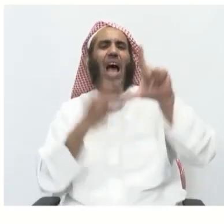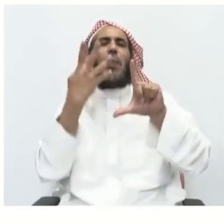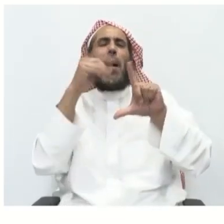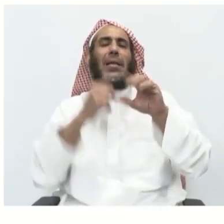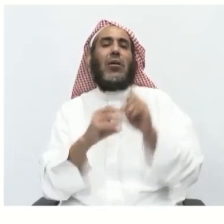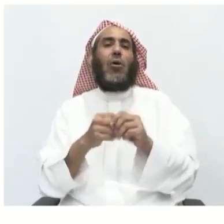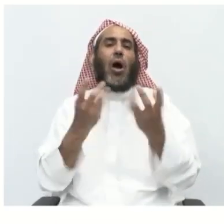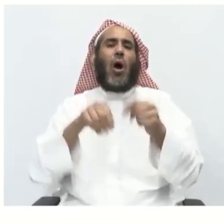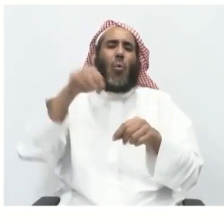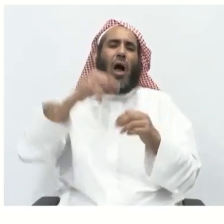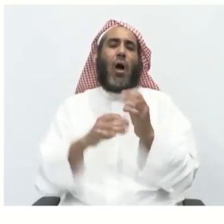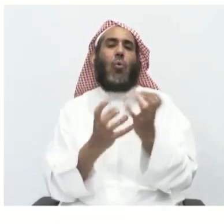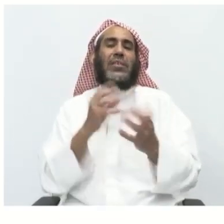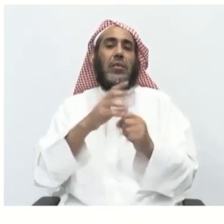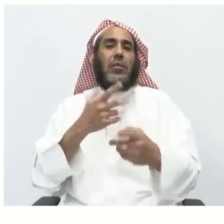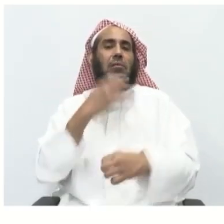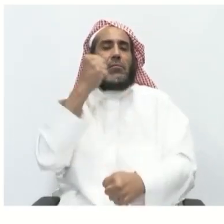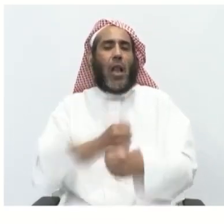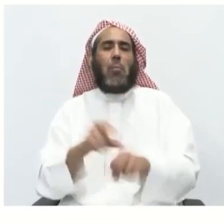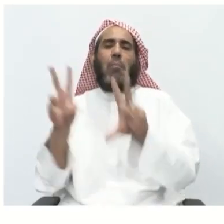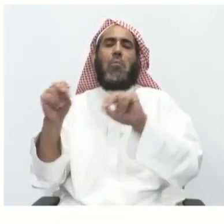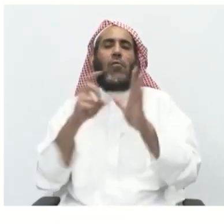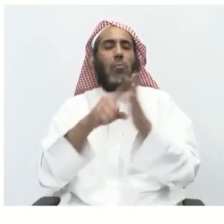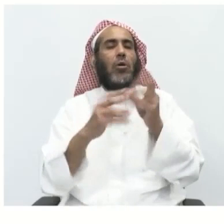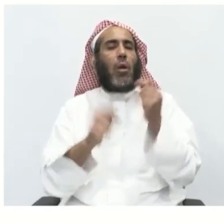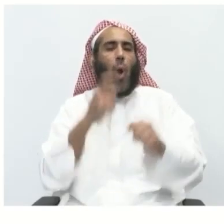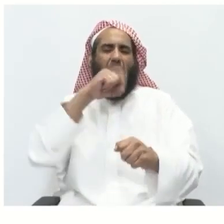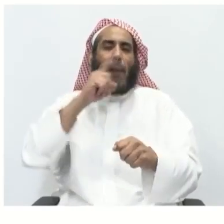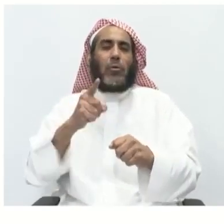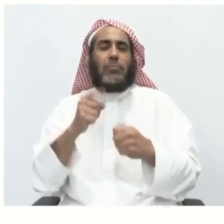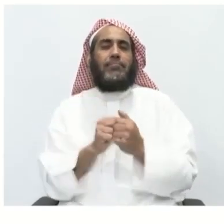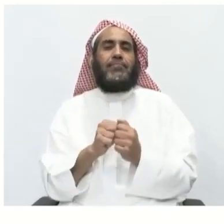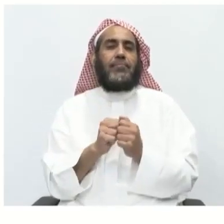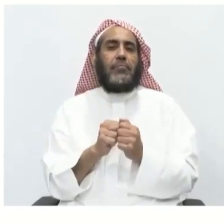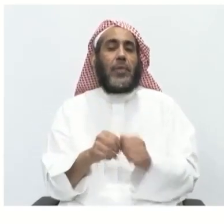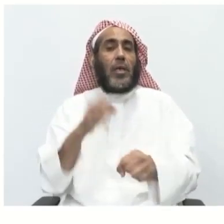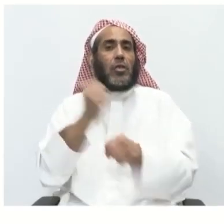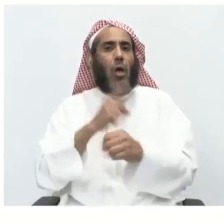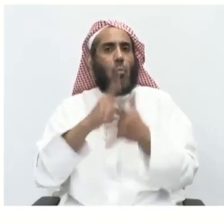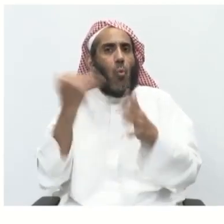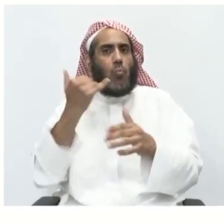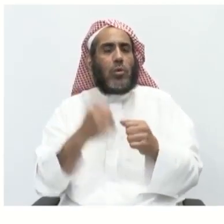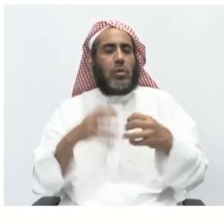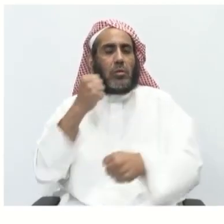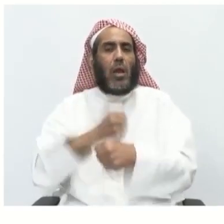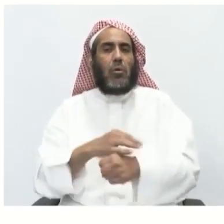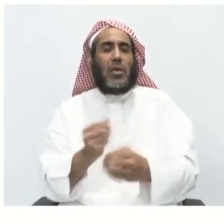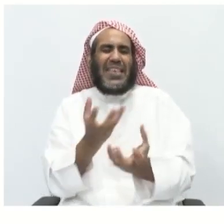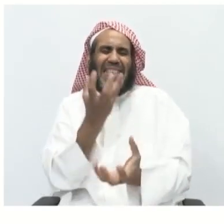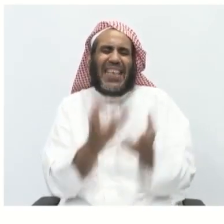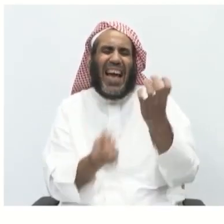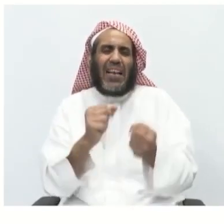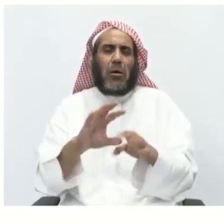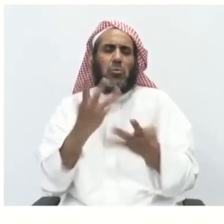وزن طبعا احتياطات السلامه نفس الطريقه في المختبر الاول لابد من اتخاذها هنا لدينا السخان